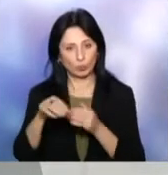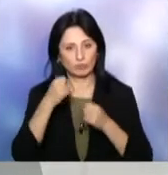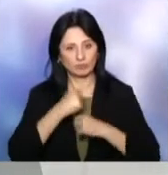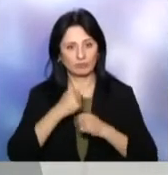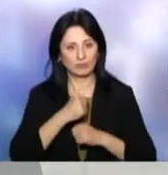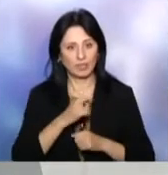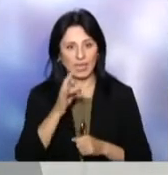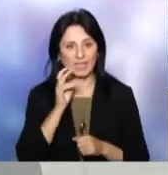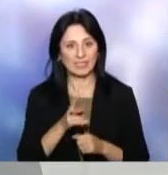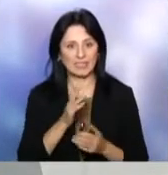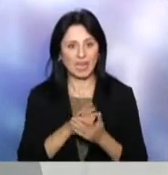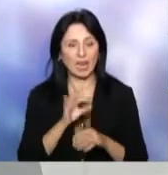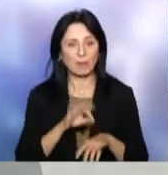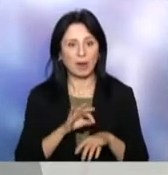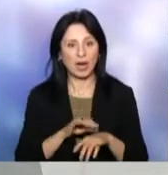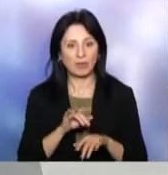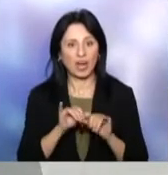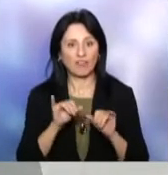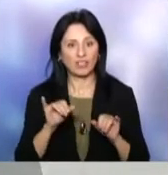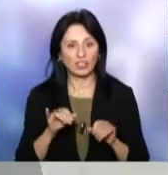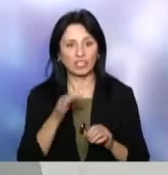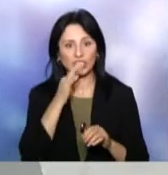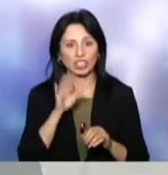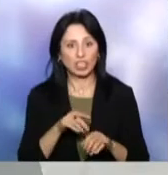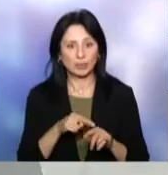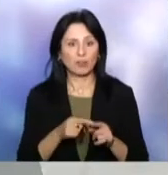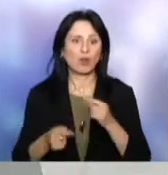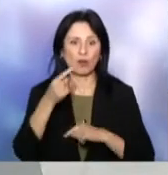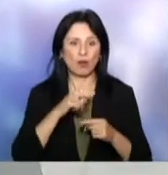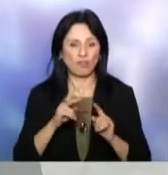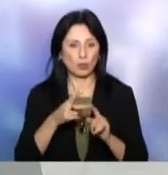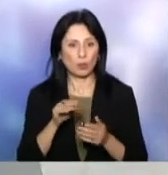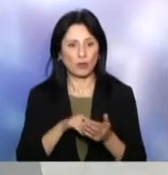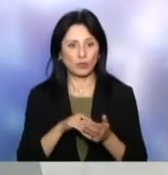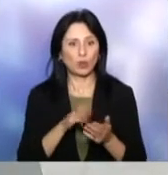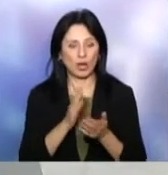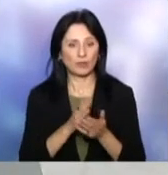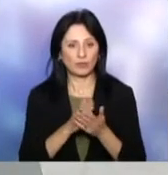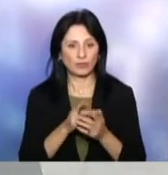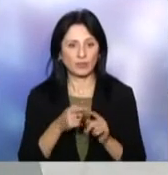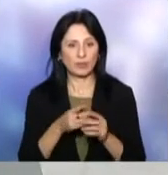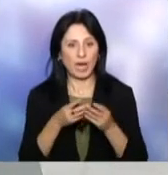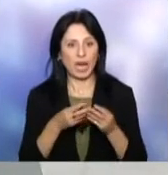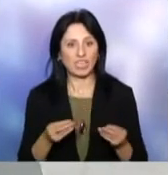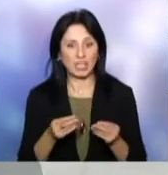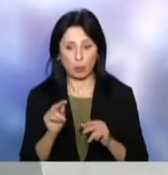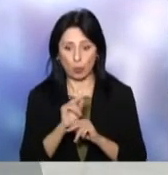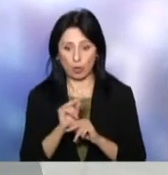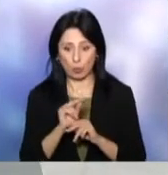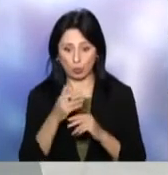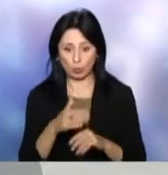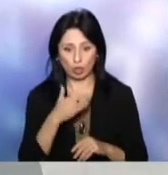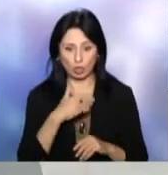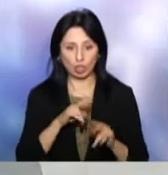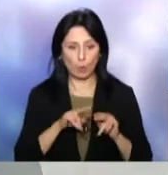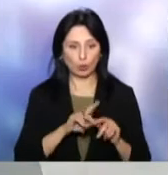რისკი მაღალი არის ამ დაავადების განვითარების და შემდეგ რეციდივის, ანუ ხელმეორე განვითარების, არის რომ გაზაფხულზე იმკურნალებს და საფაქტო